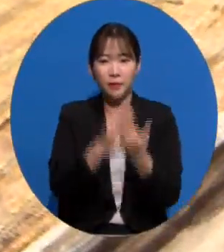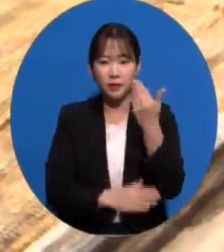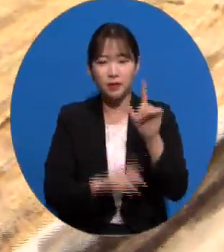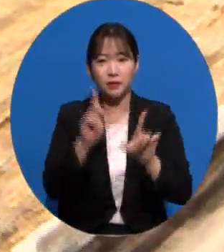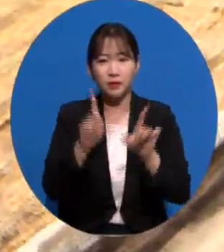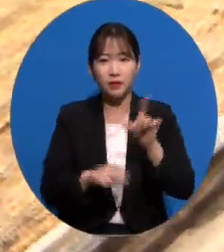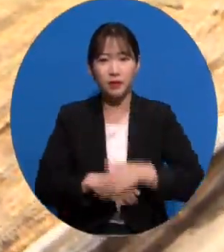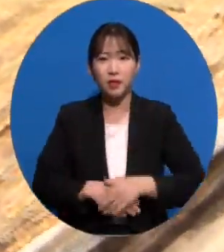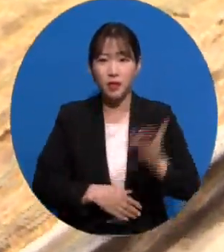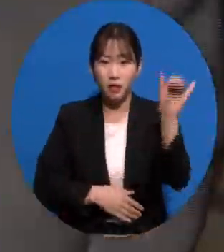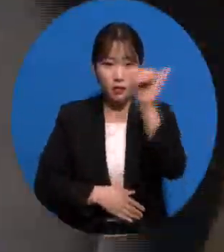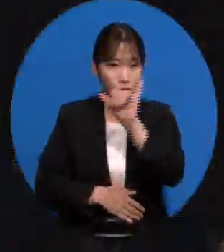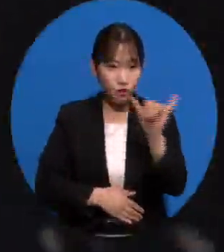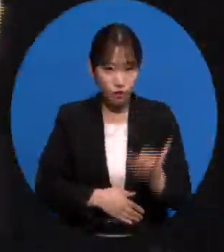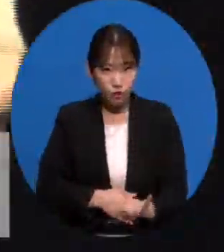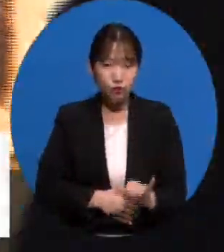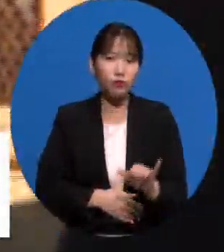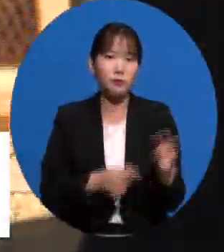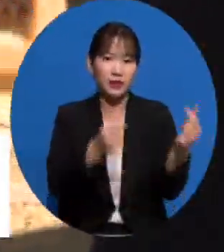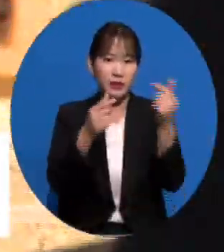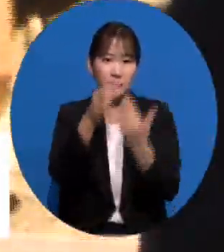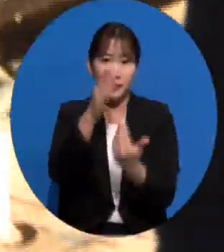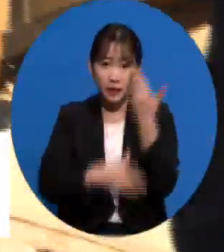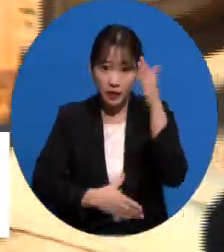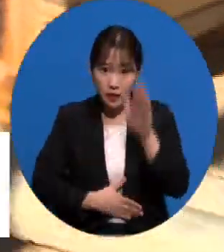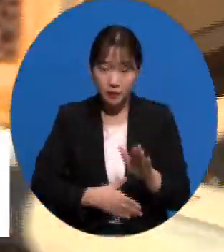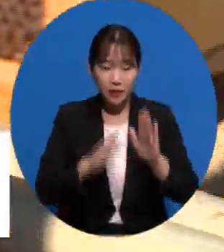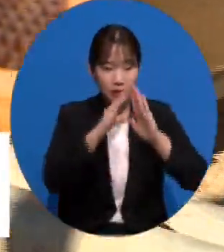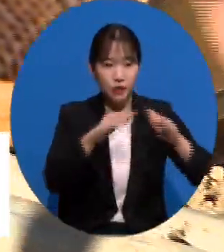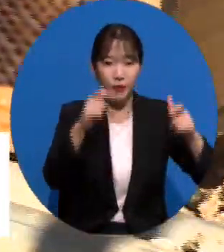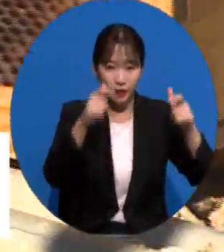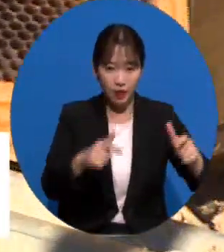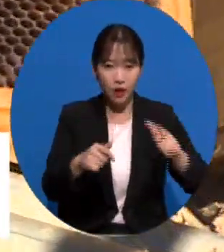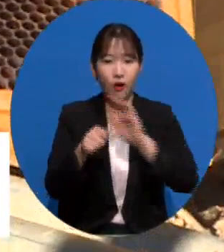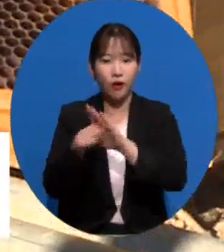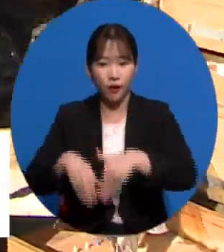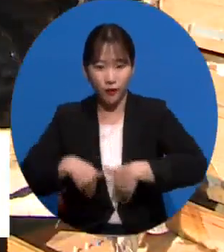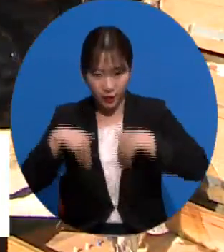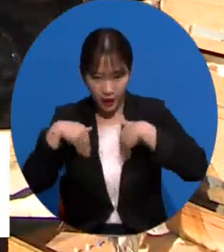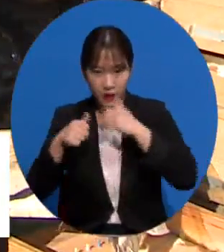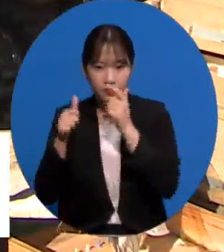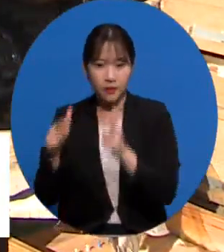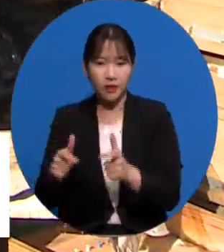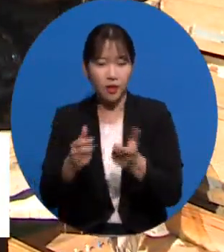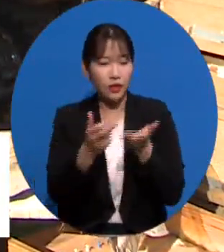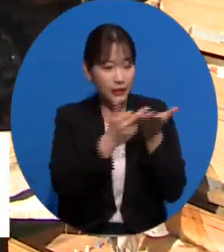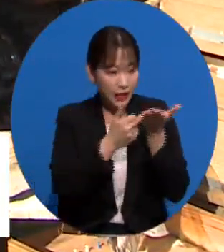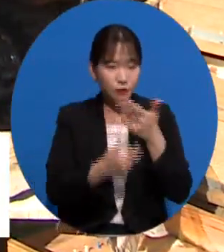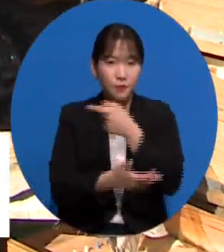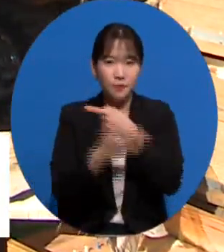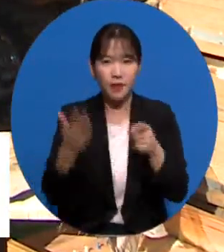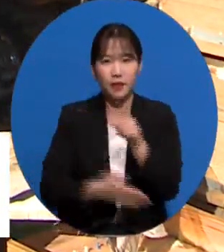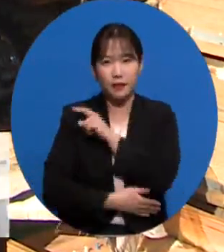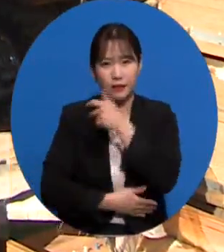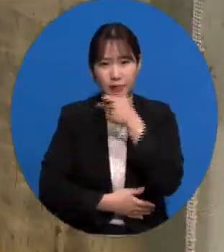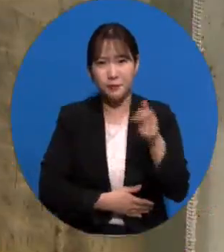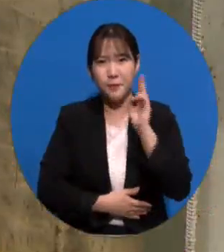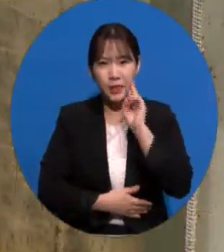상황. 전국에 걸쳐 발생하고 있지만 전남을 중심으로 경남과 제주 등에서 피해 규모가 가장